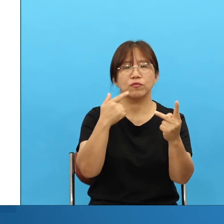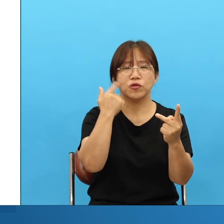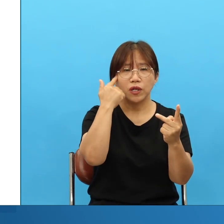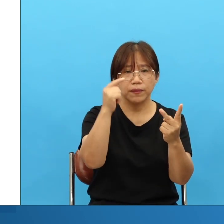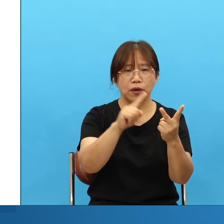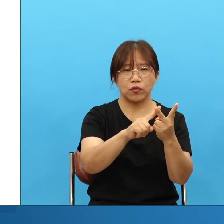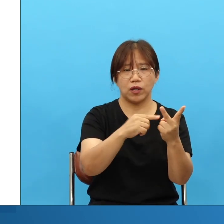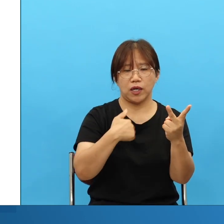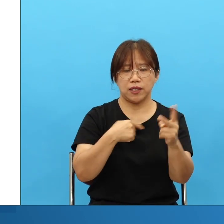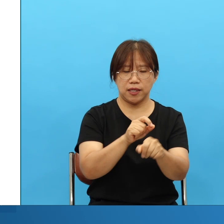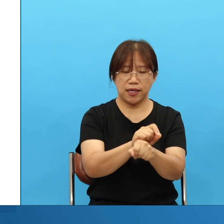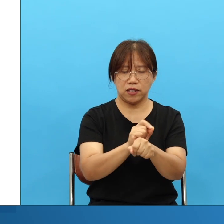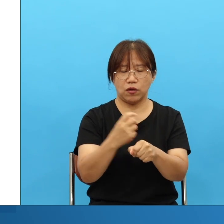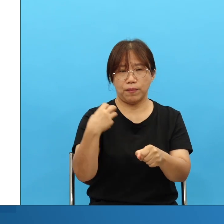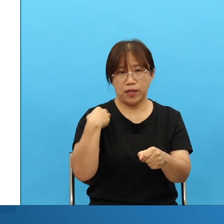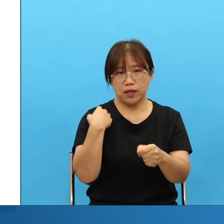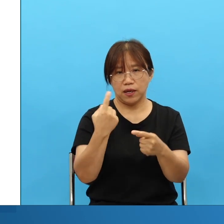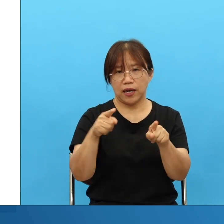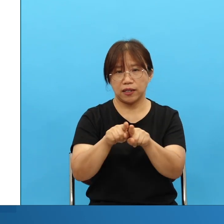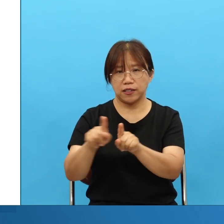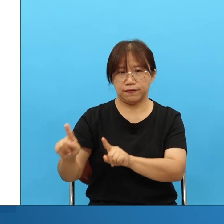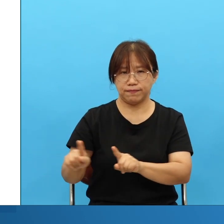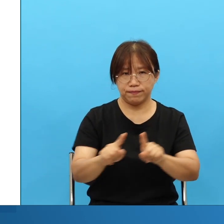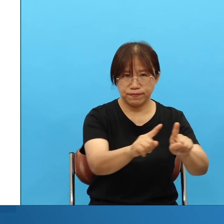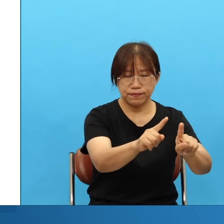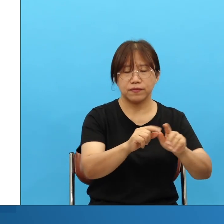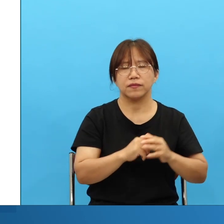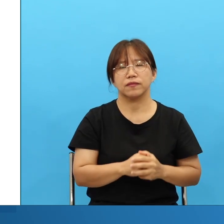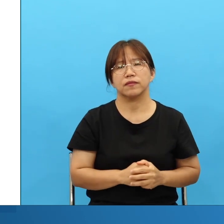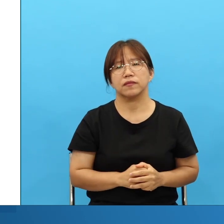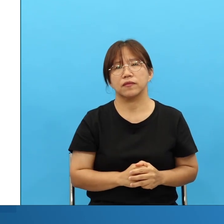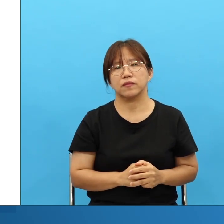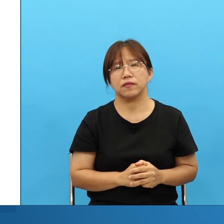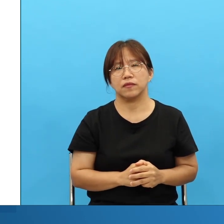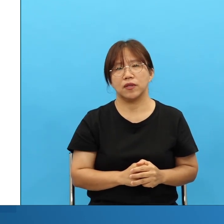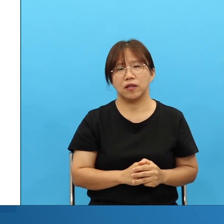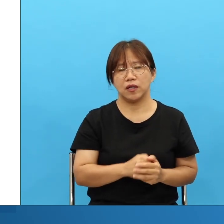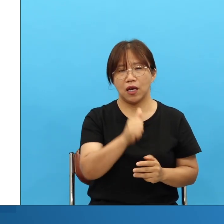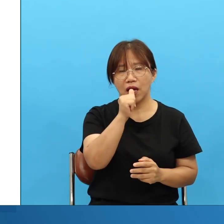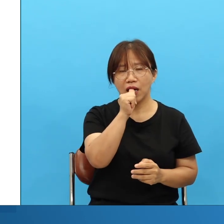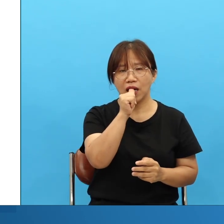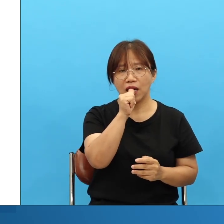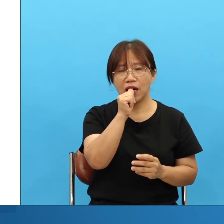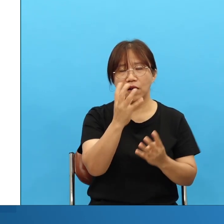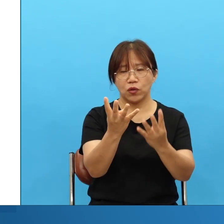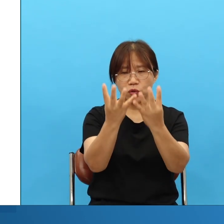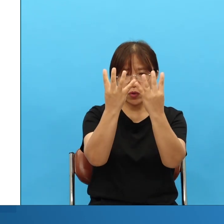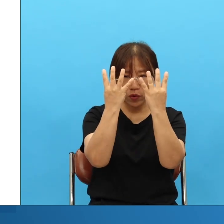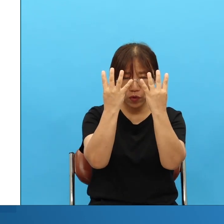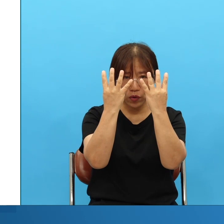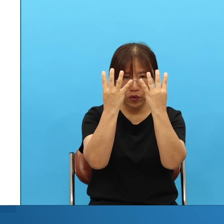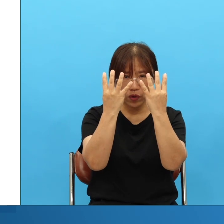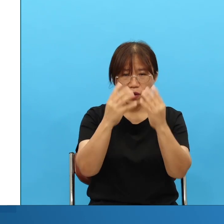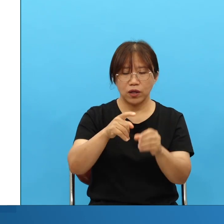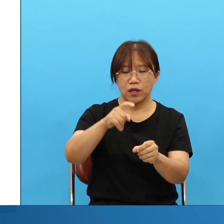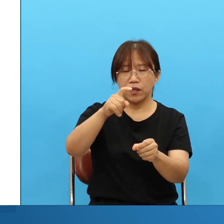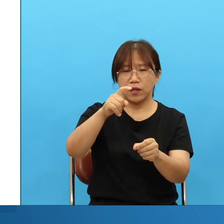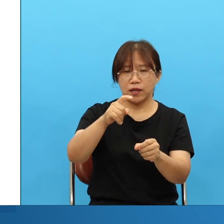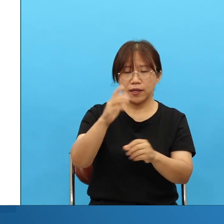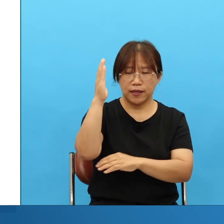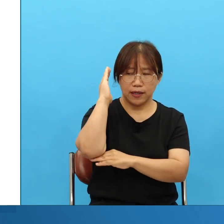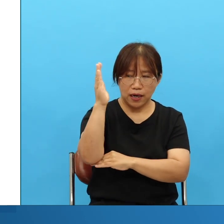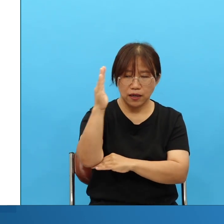때였어요. 이것도 한 17년 전이죠. 그러니까 청송교도소에 떡을 이제 강의 마치고